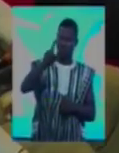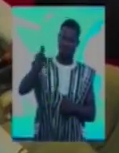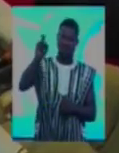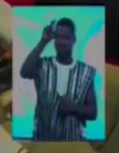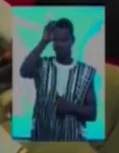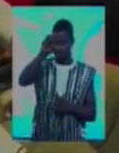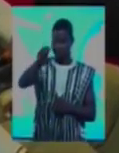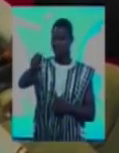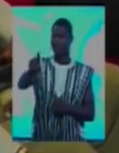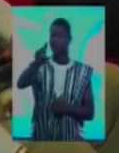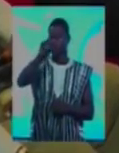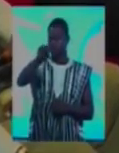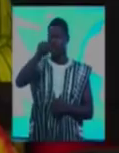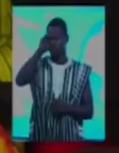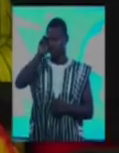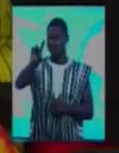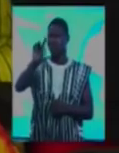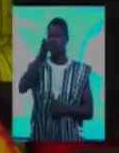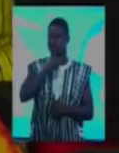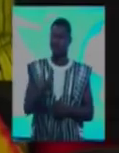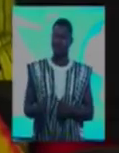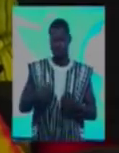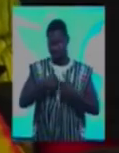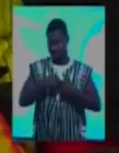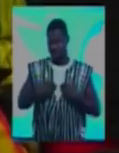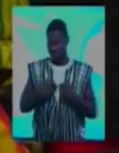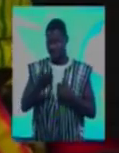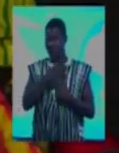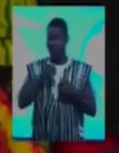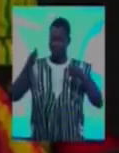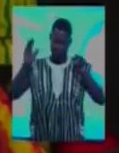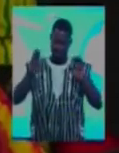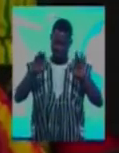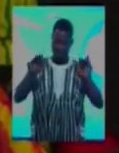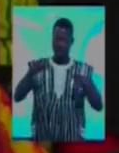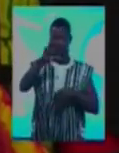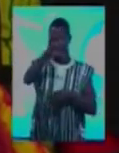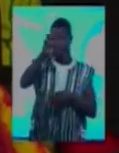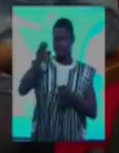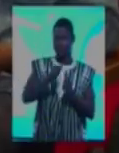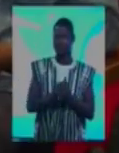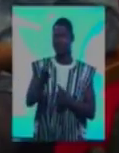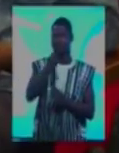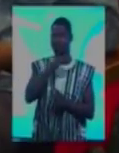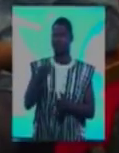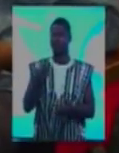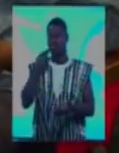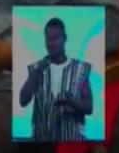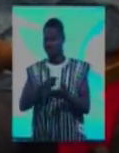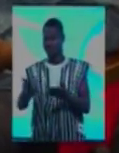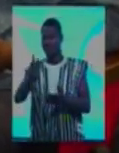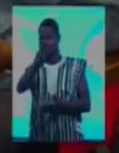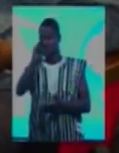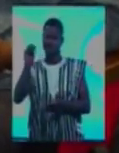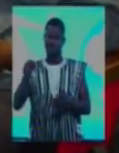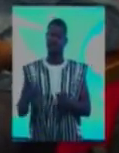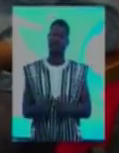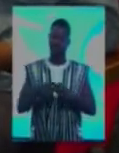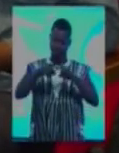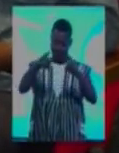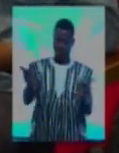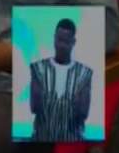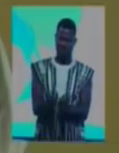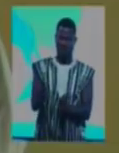mammifères, 520 espèces d'oiseaux et 60 espèces de reptiles. Elles constituent des réservoirs